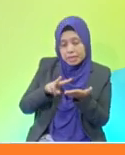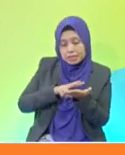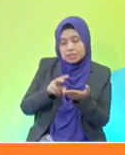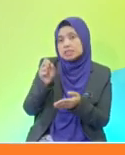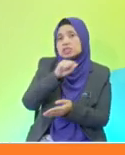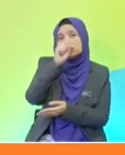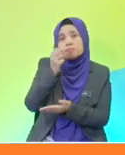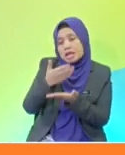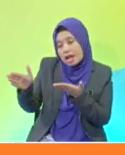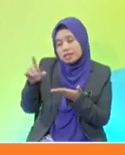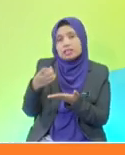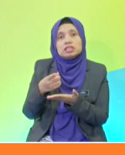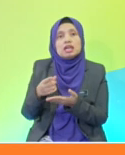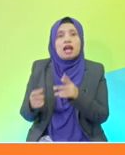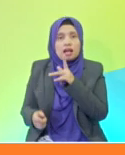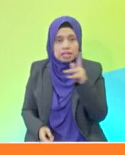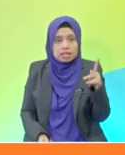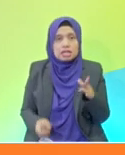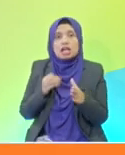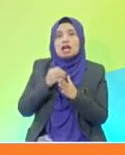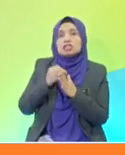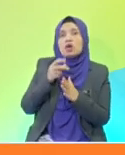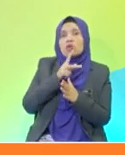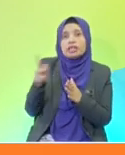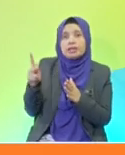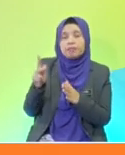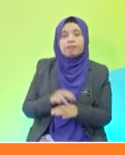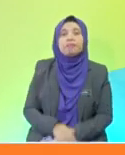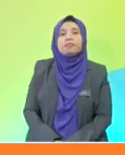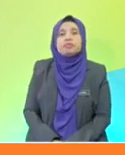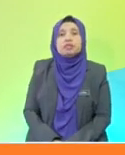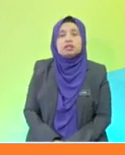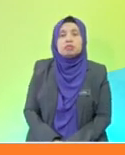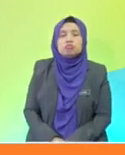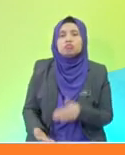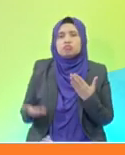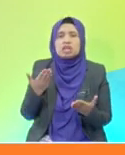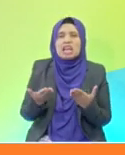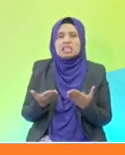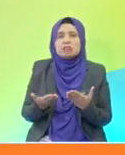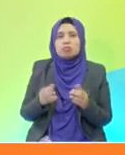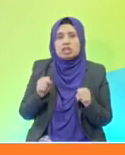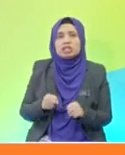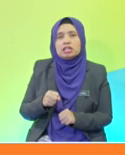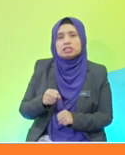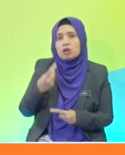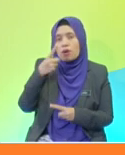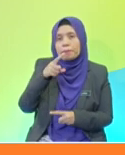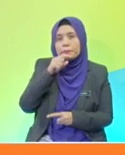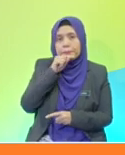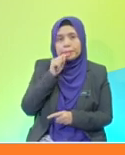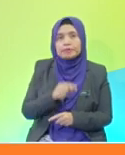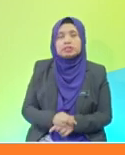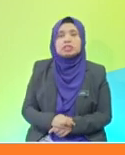ataupun sebelah kiri sebelah kanan ataupun sebelah kiri agak-agak Iman boleh tak Aima jawab